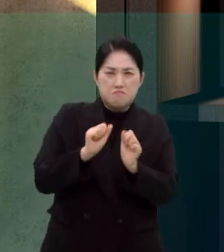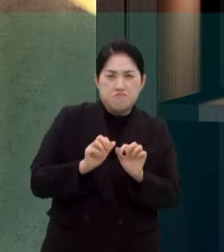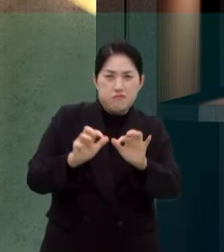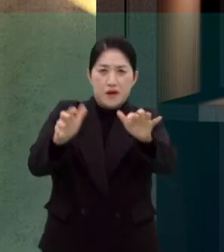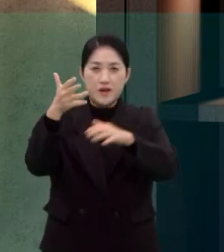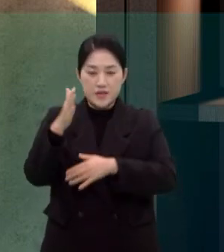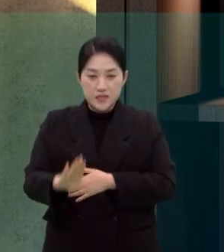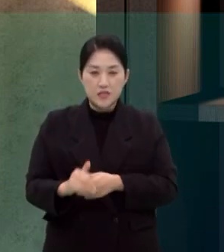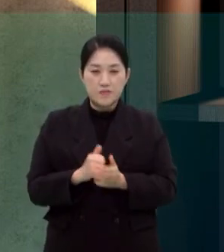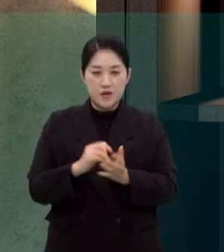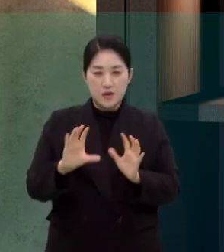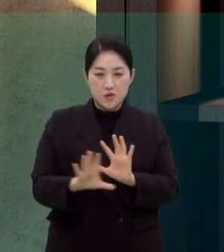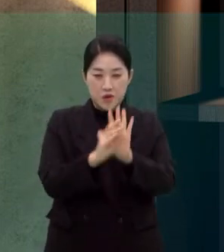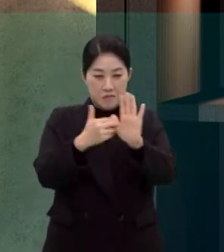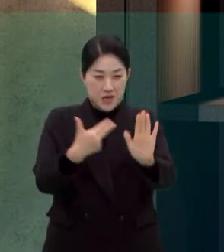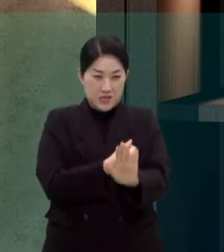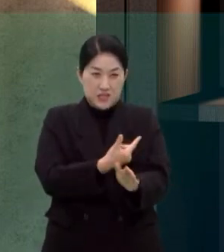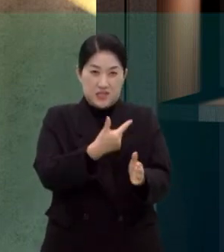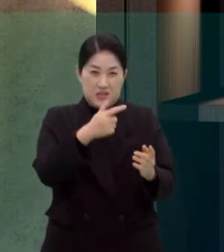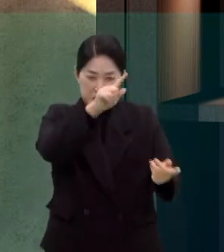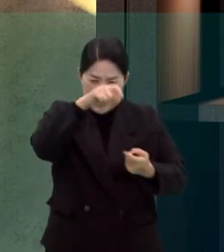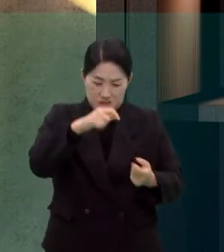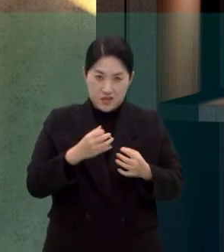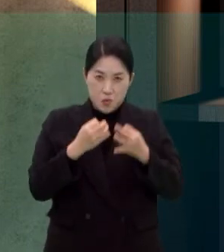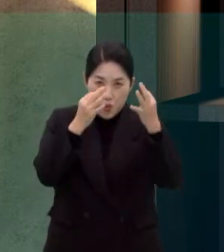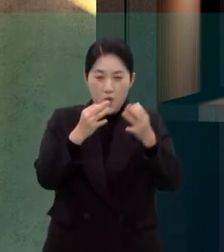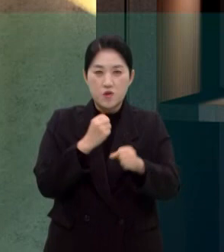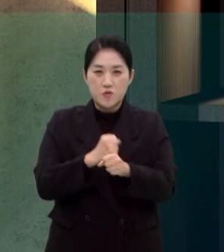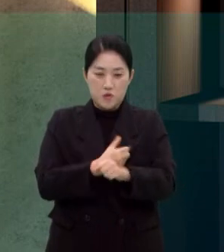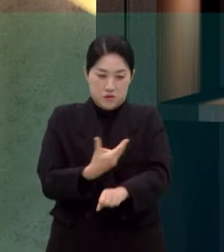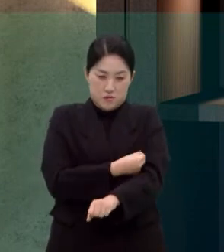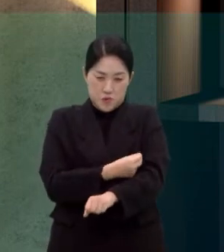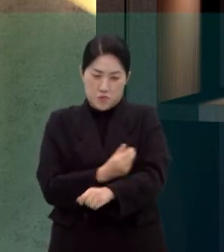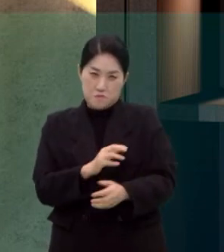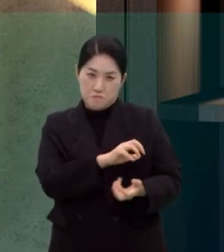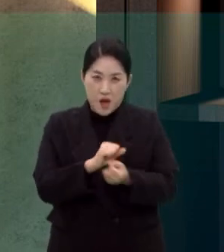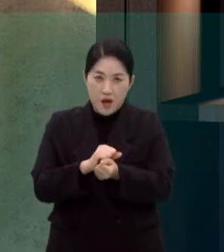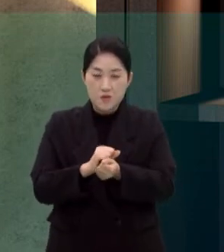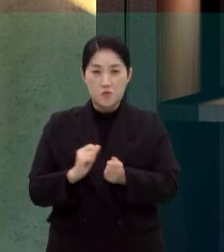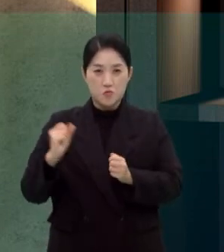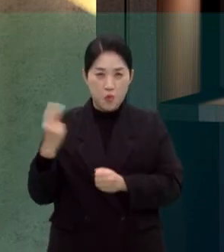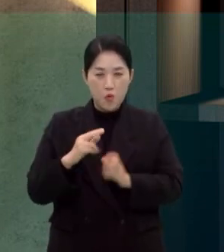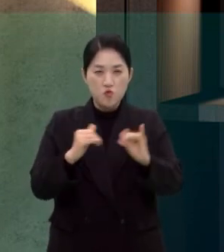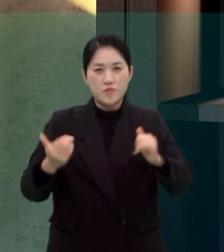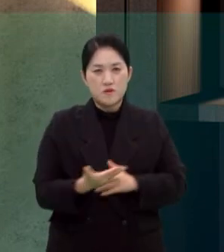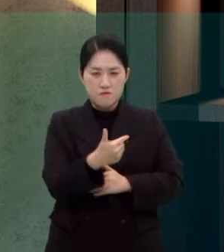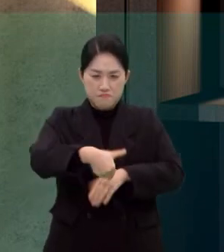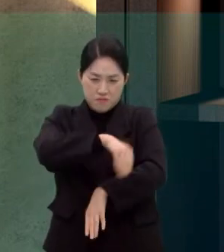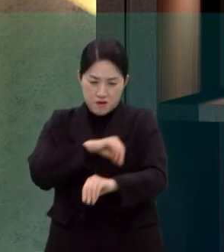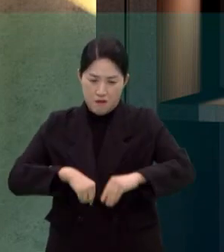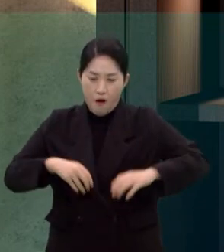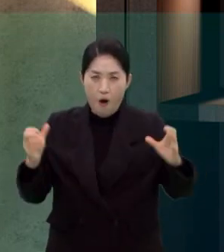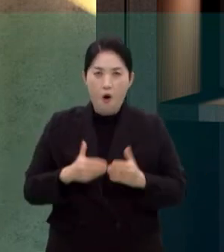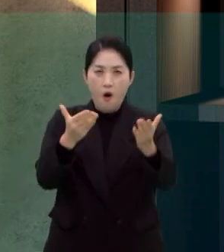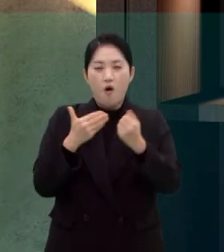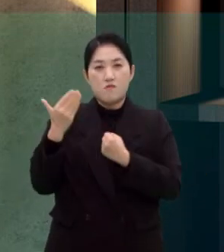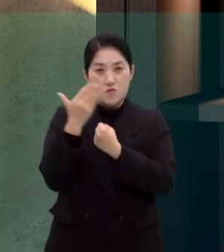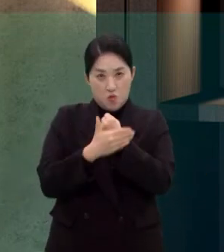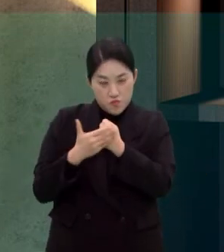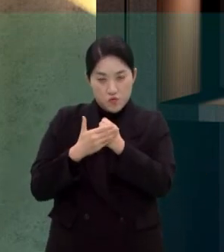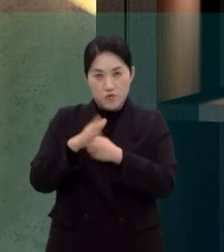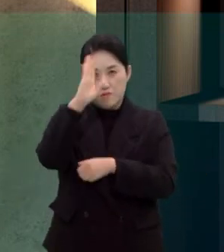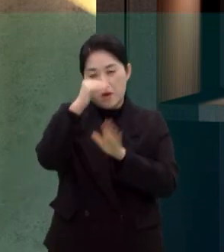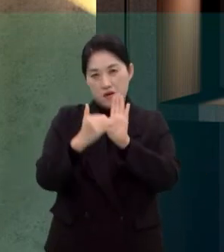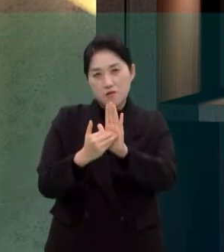최선의 백신 수급 노력과 최대한의 접종 역량 그리고 국민 여러분의 적극적 협조를 기반으로 한 방역